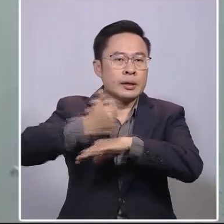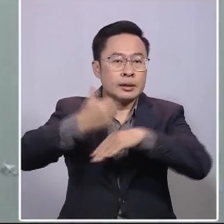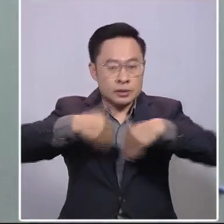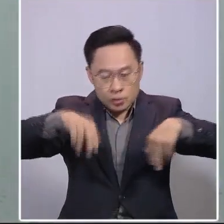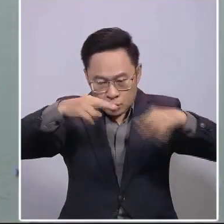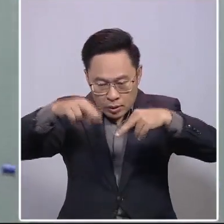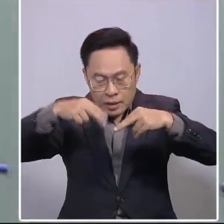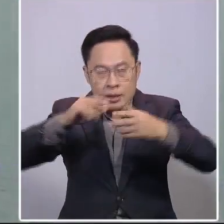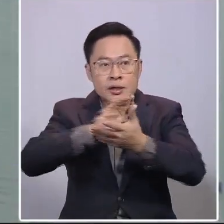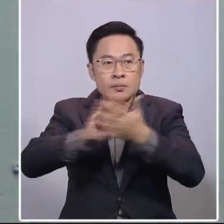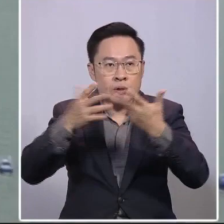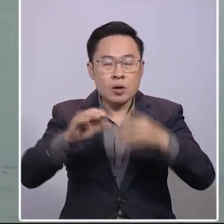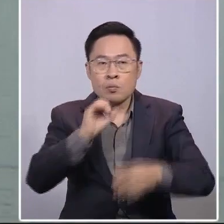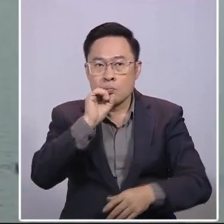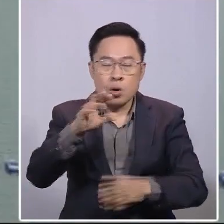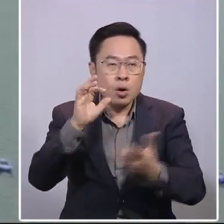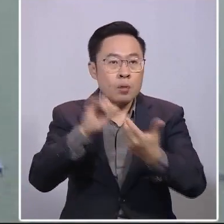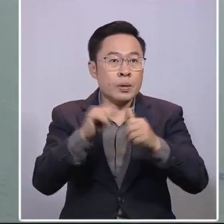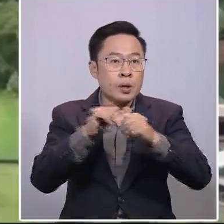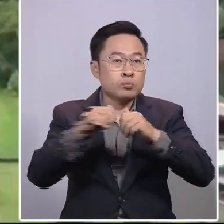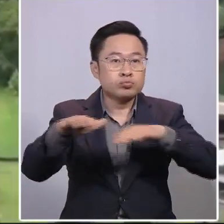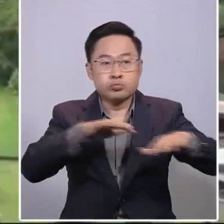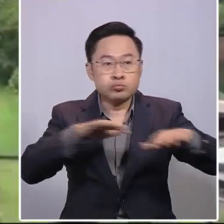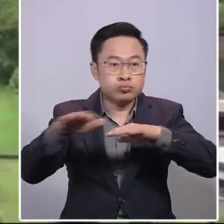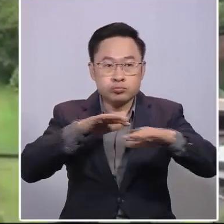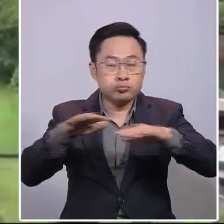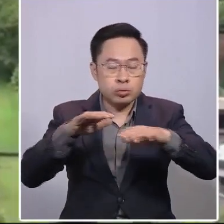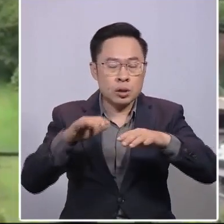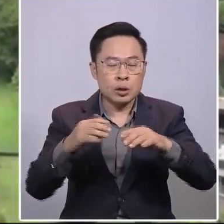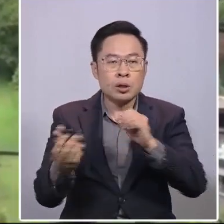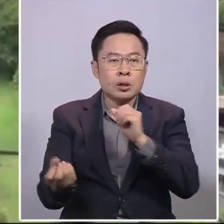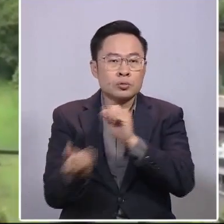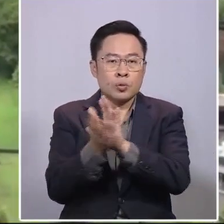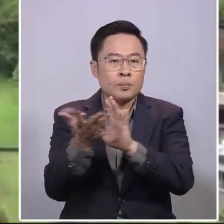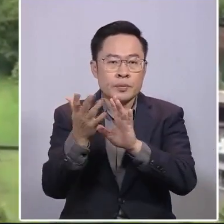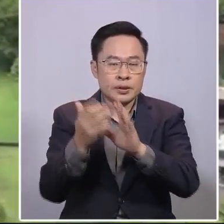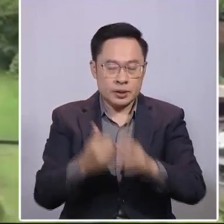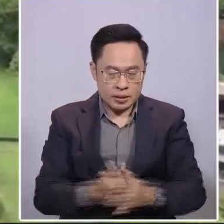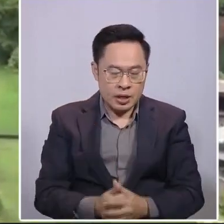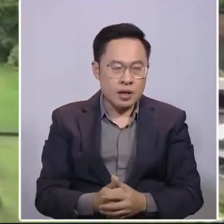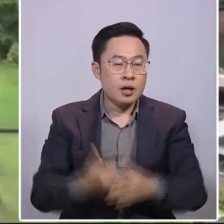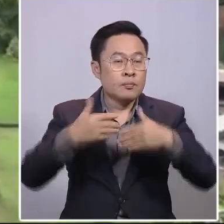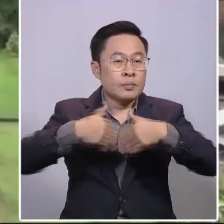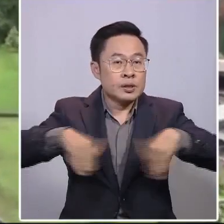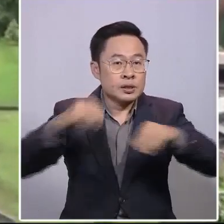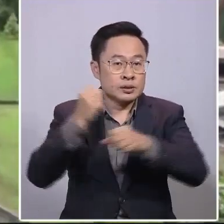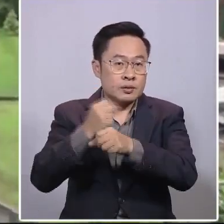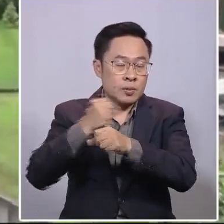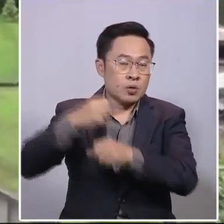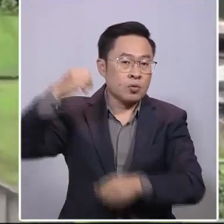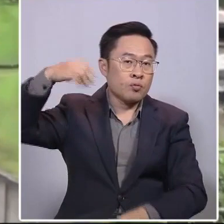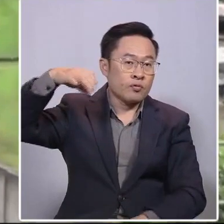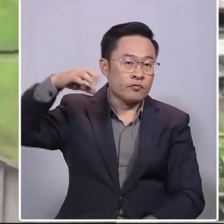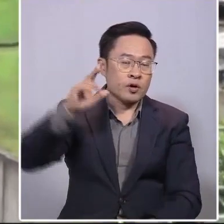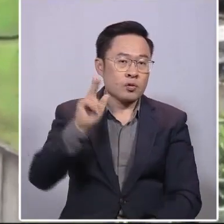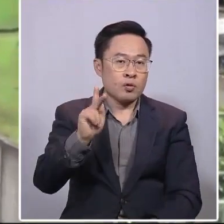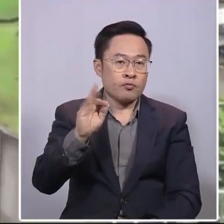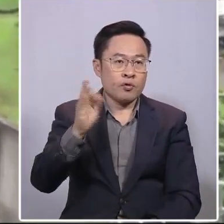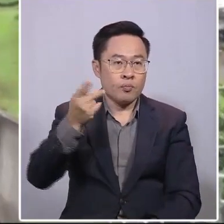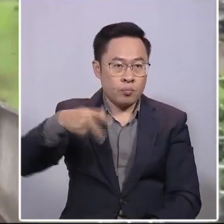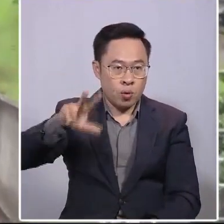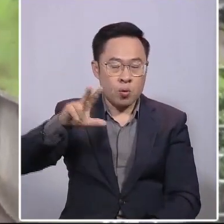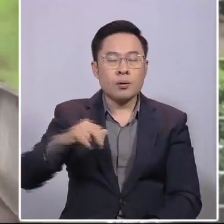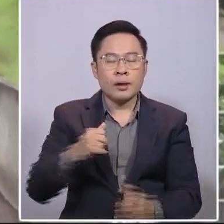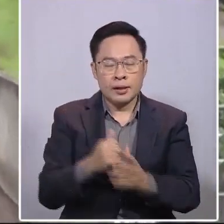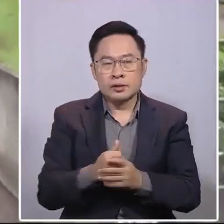แผ่นดินไหวที่อยู่ในพื้นที่ของเขื่อนนะครับในโครงข่ายของกฟผ.ก็ระบุว่าแผ่นดินไหวครั้งนี้มีระยะห่างจ